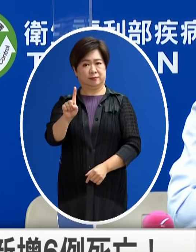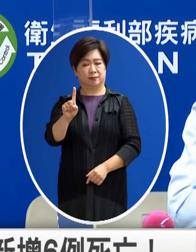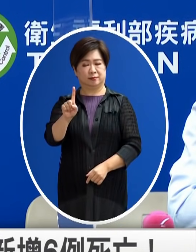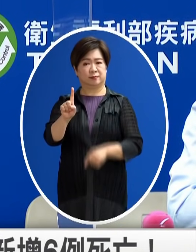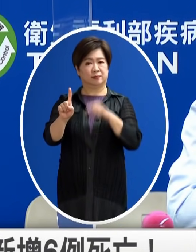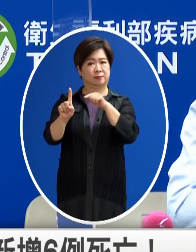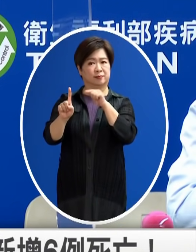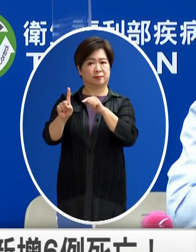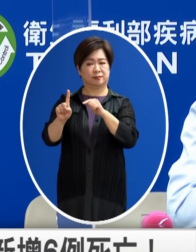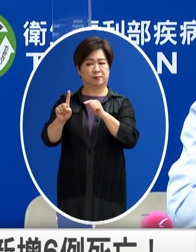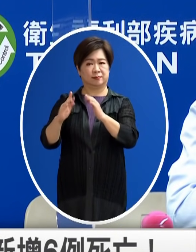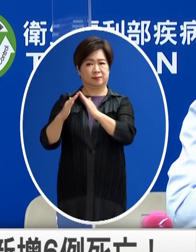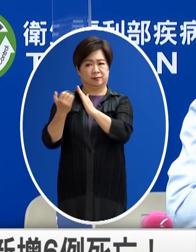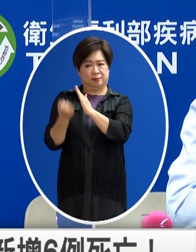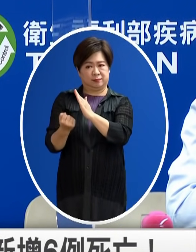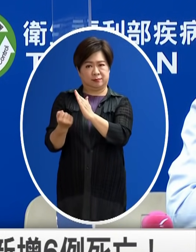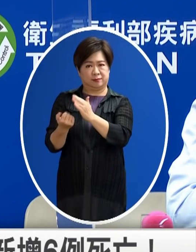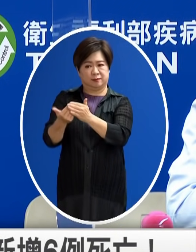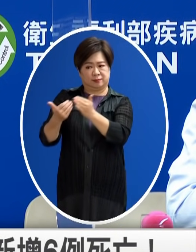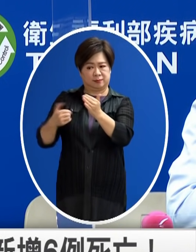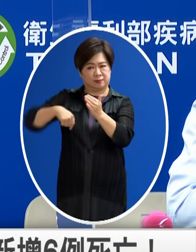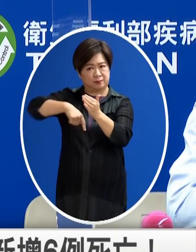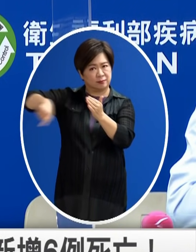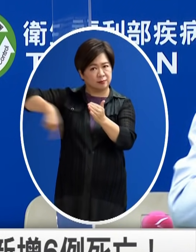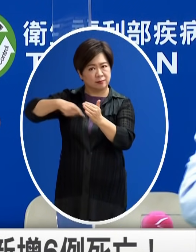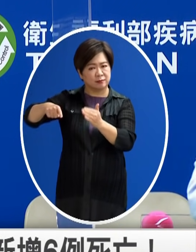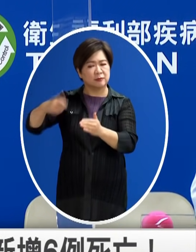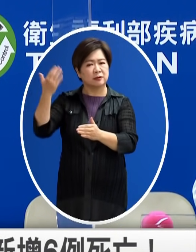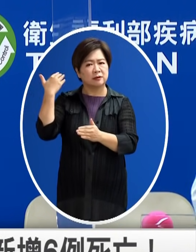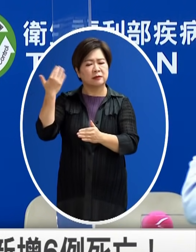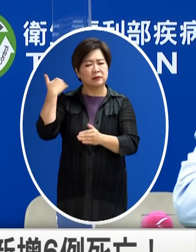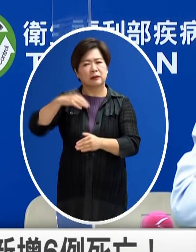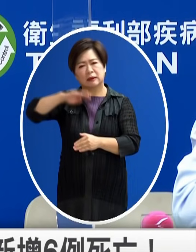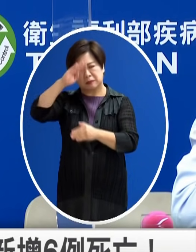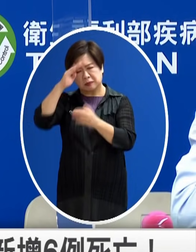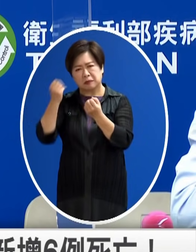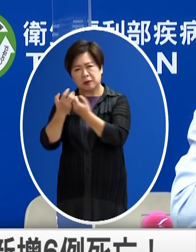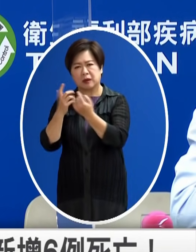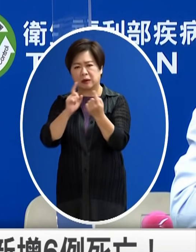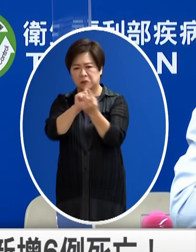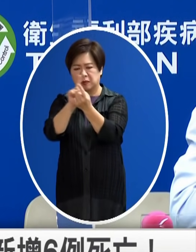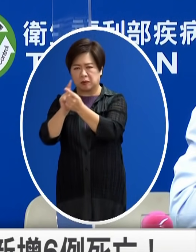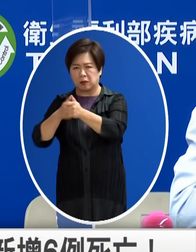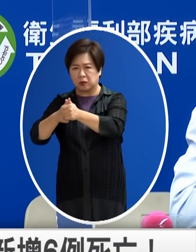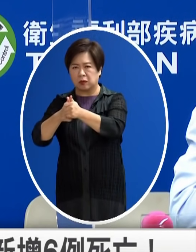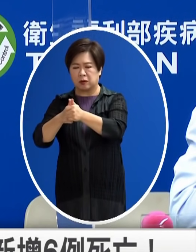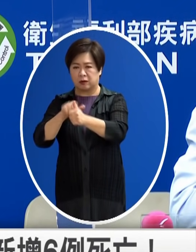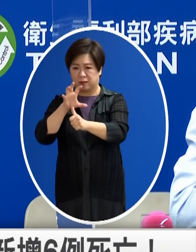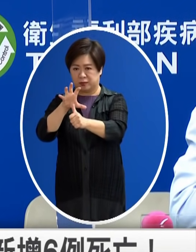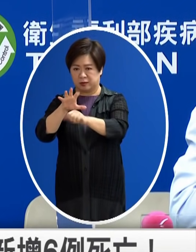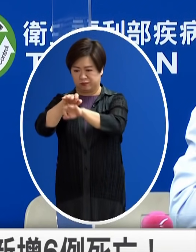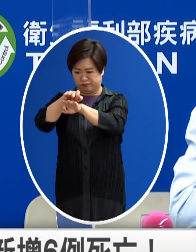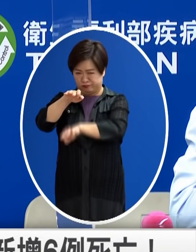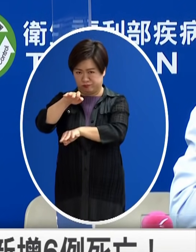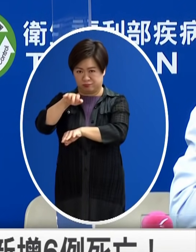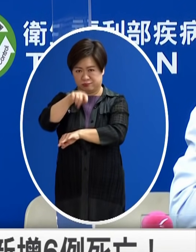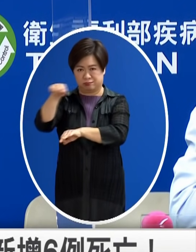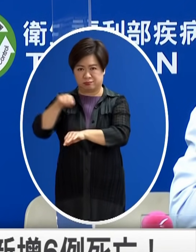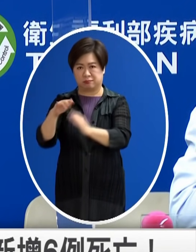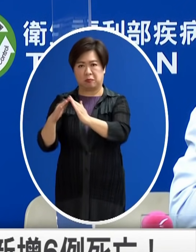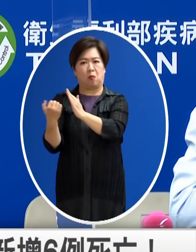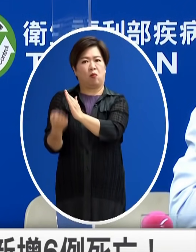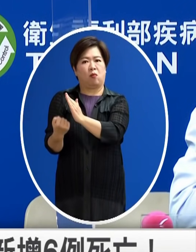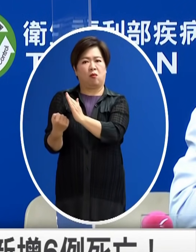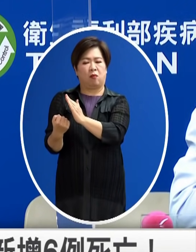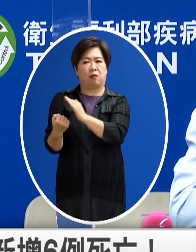是居隔里面，就以前的哈发病的哈，他的接触者相关被框列的人，换句话说，这